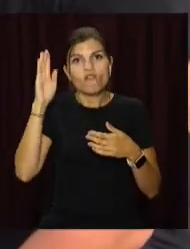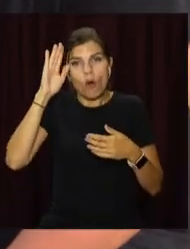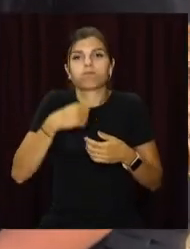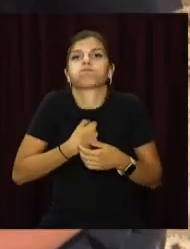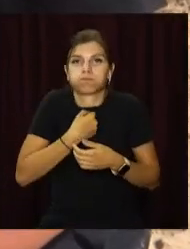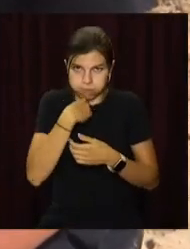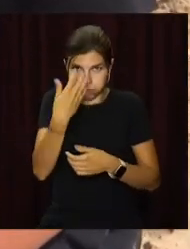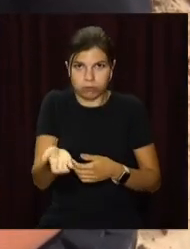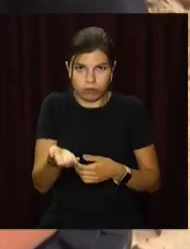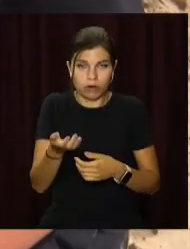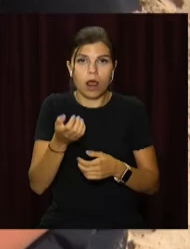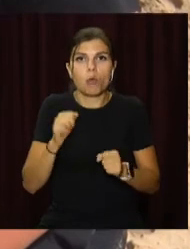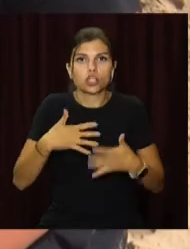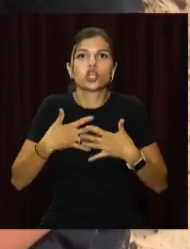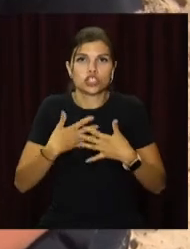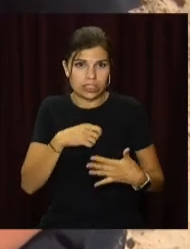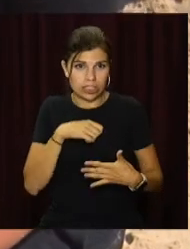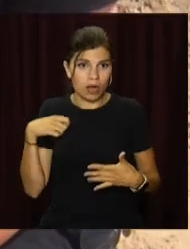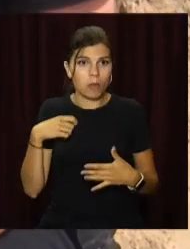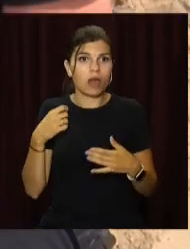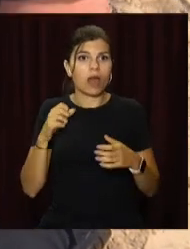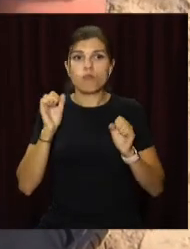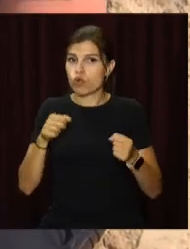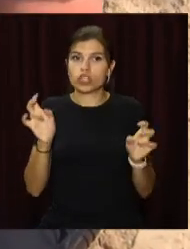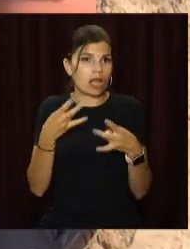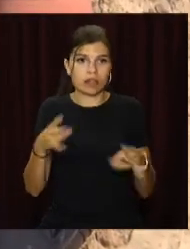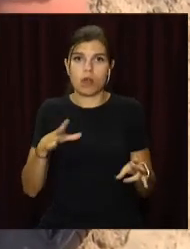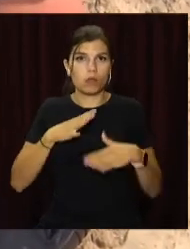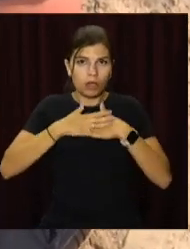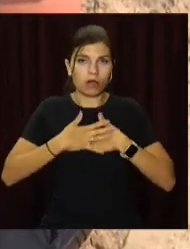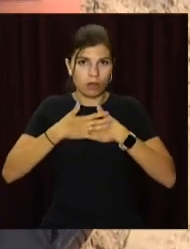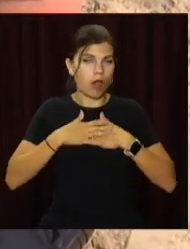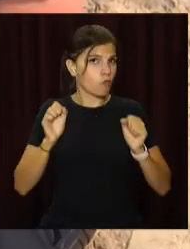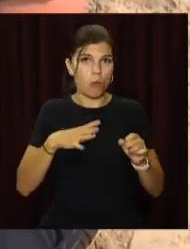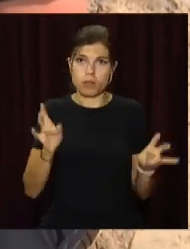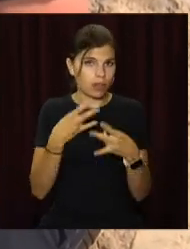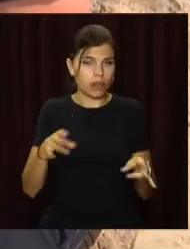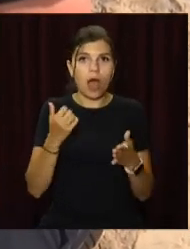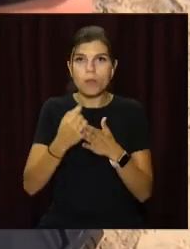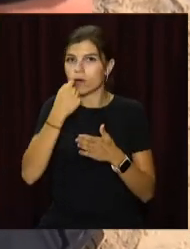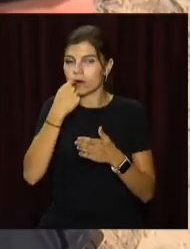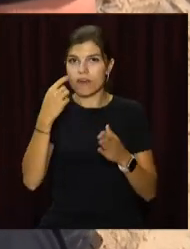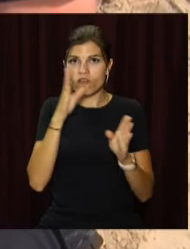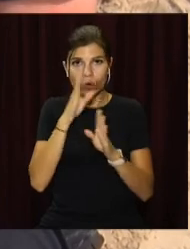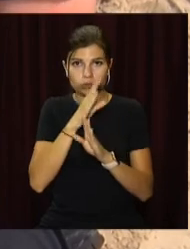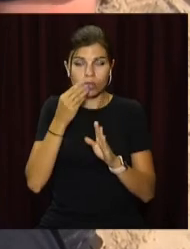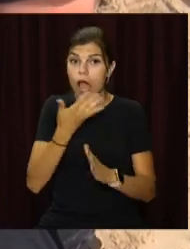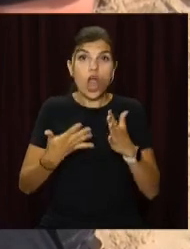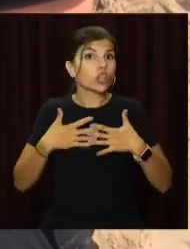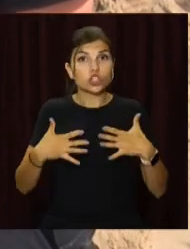воду и может задышать сам. Ну, то есть не надо будет ему делать сердечно-легочную реанимацию. То есть если не